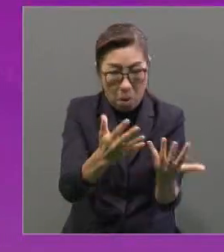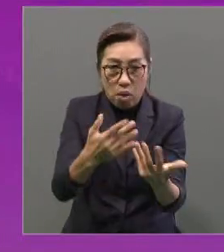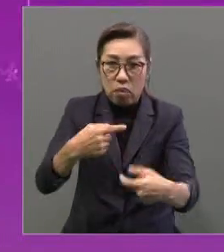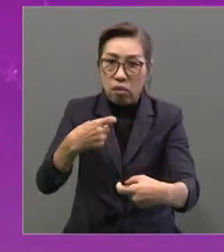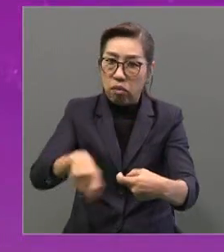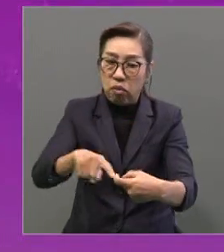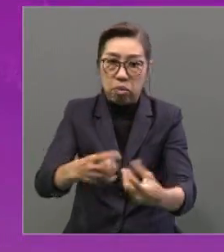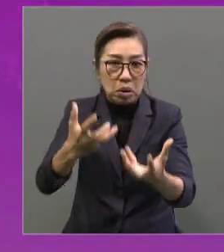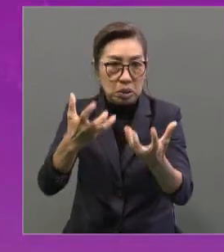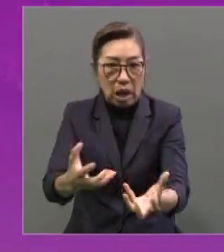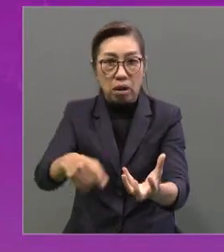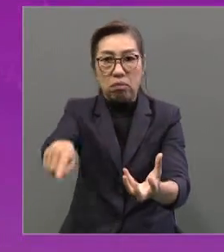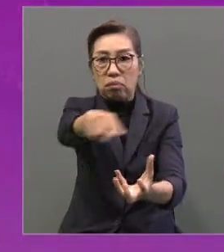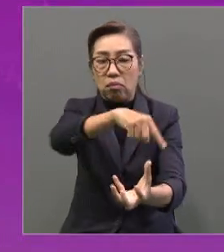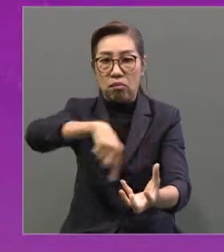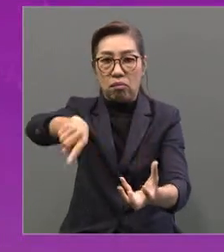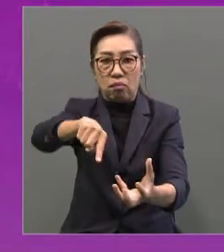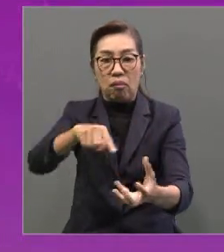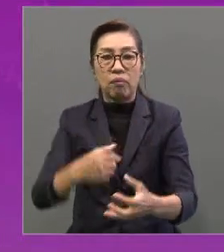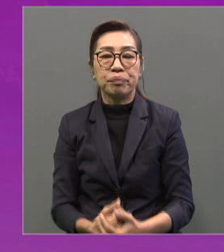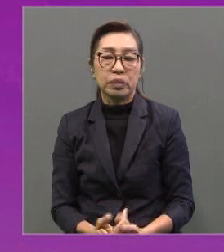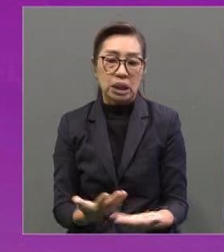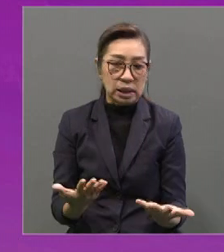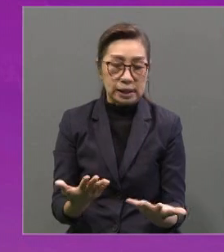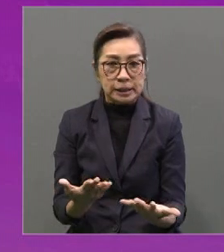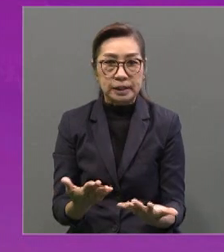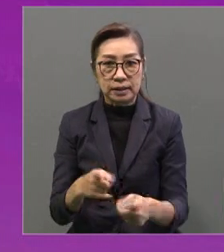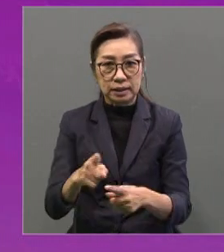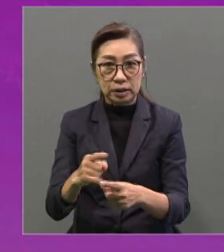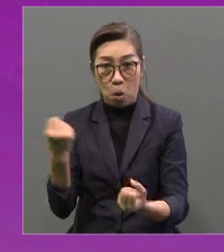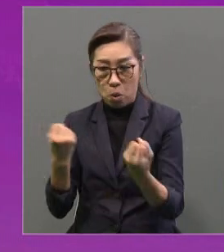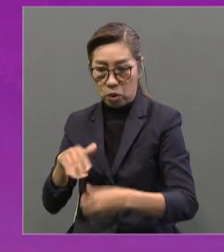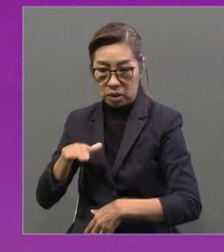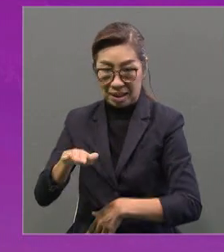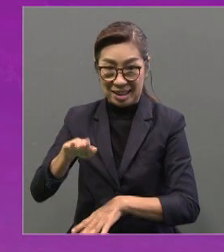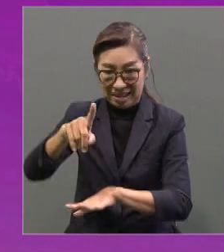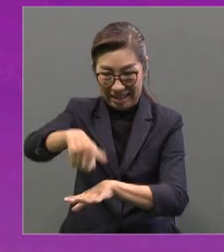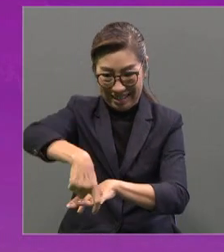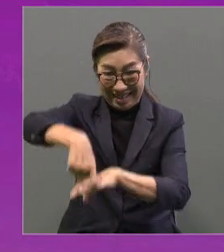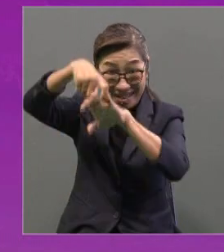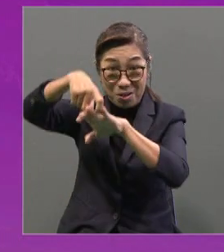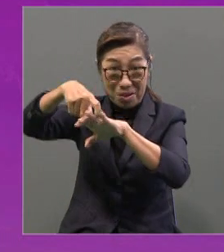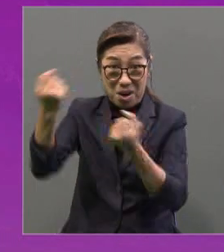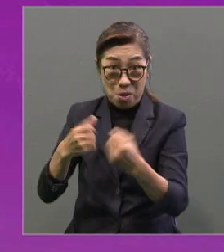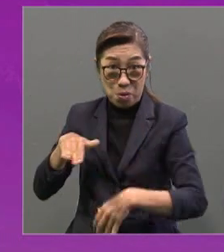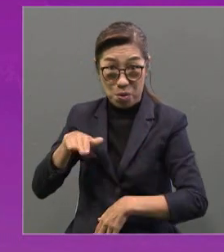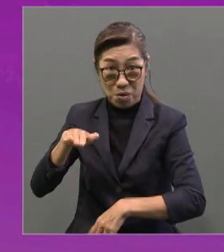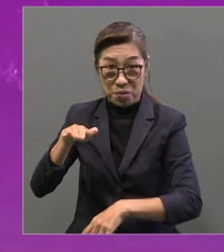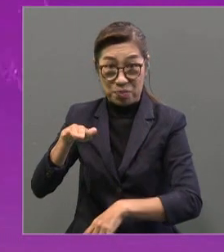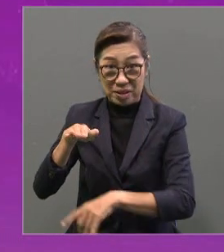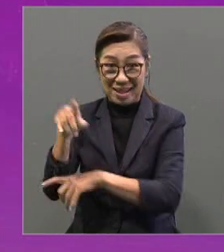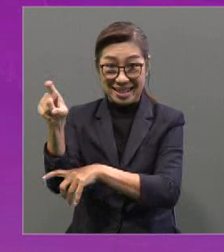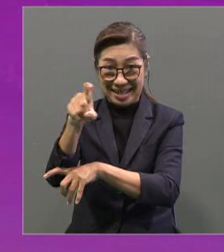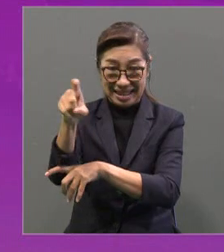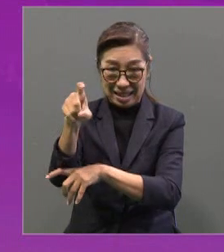ะครับที่มีขนาดน้ำหนักค่อนข้างที่จะมากดังนั้นเนี่ยเครนที่เขาเตรียมไว้ในขณะนี้ที่จะ เ